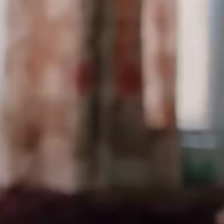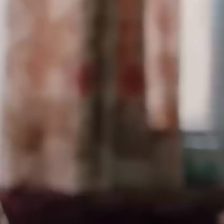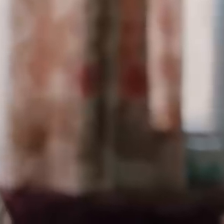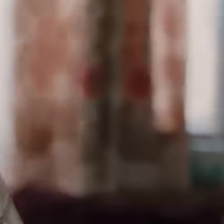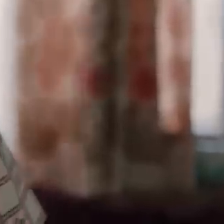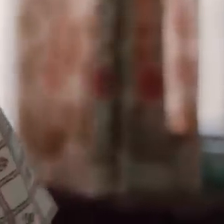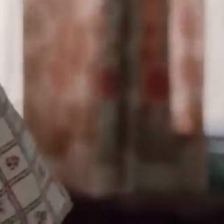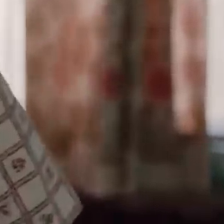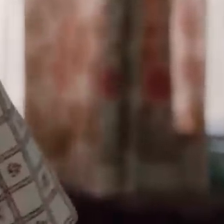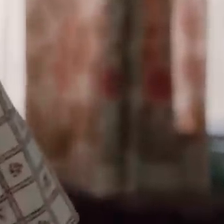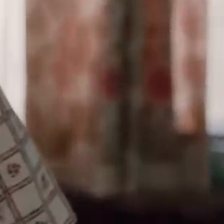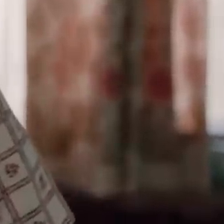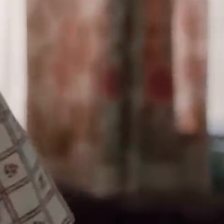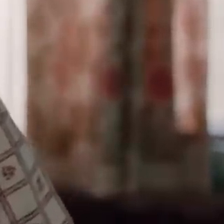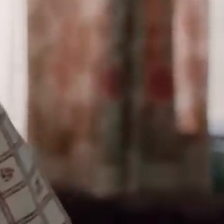gülümsedi.